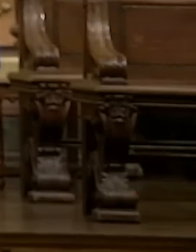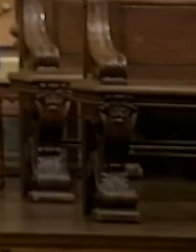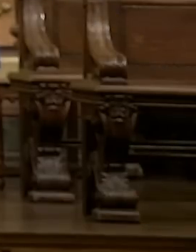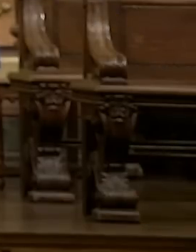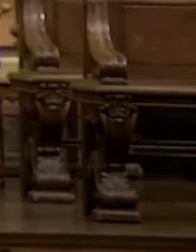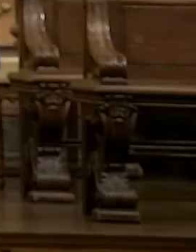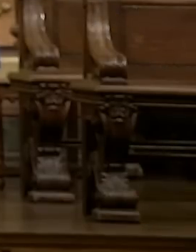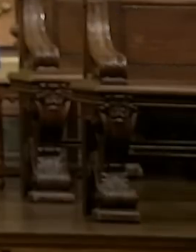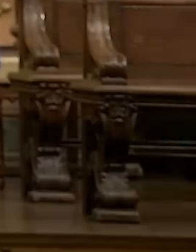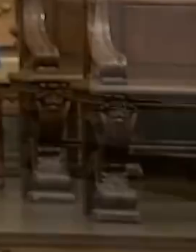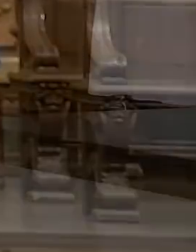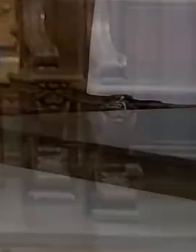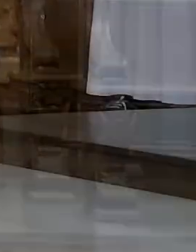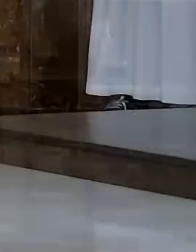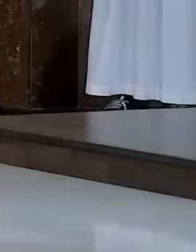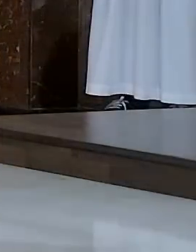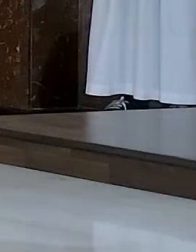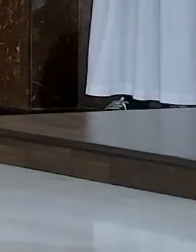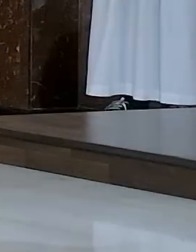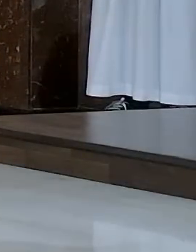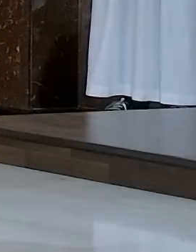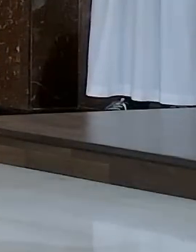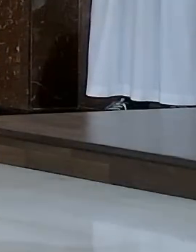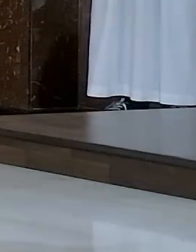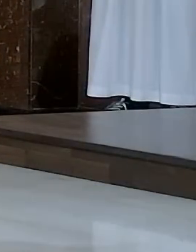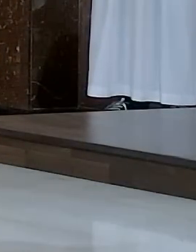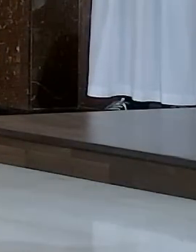깊은 곳을 살피시는